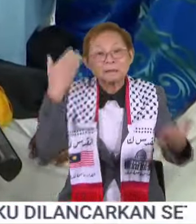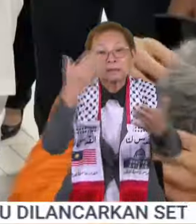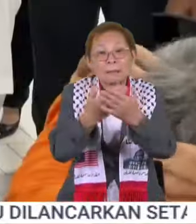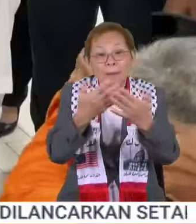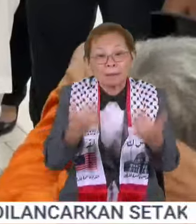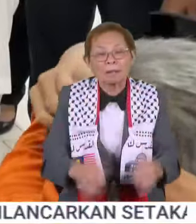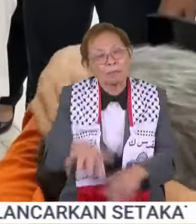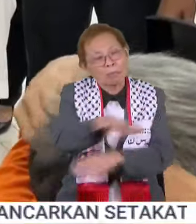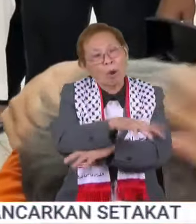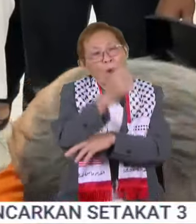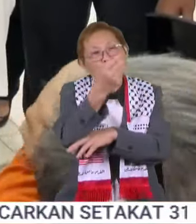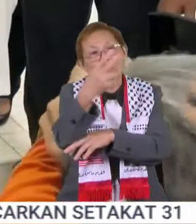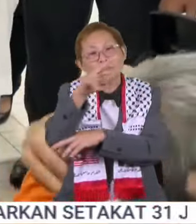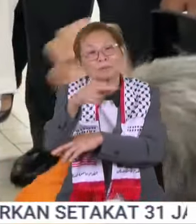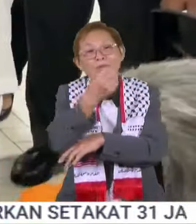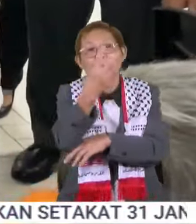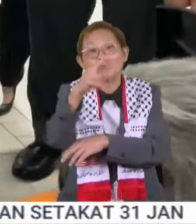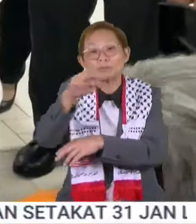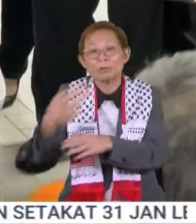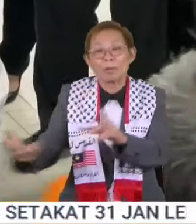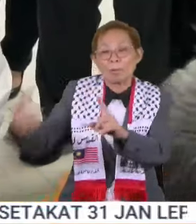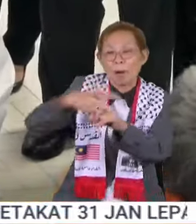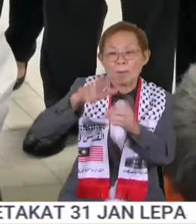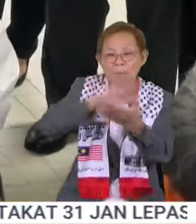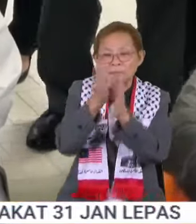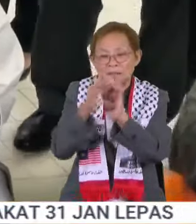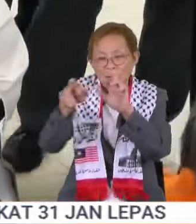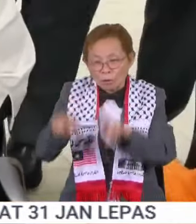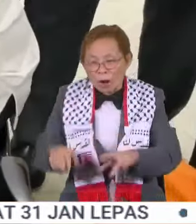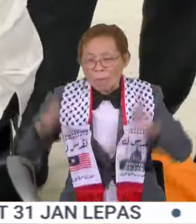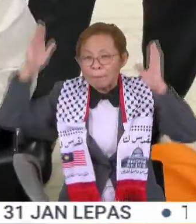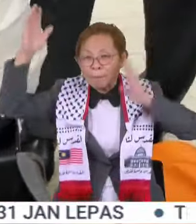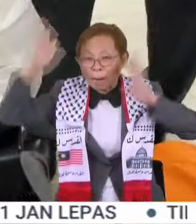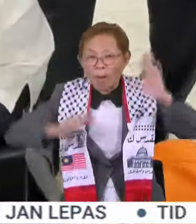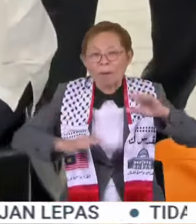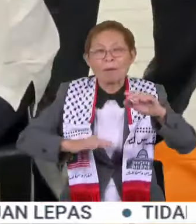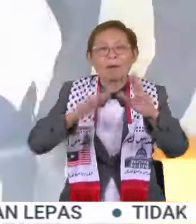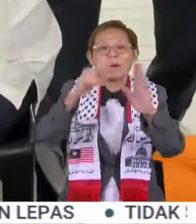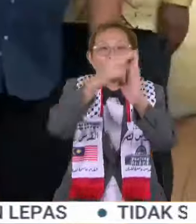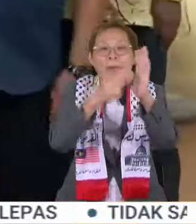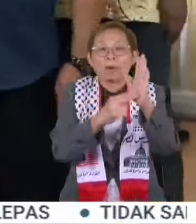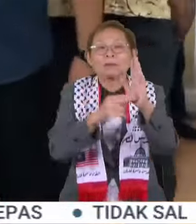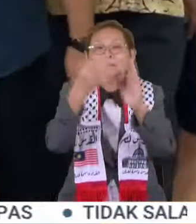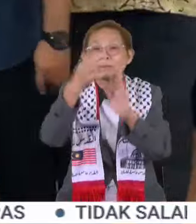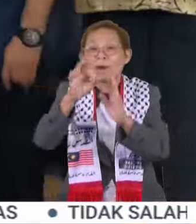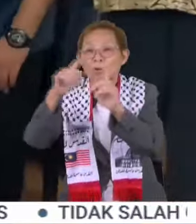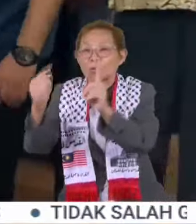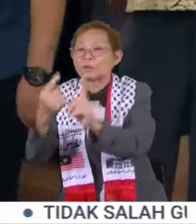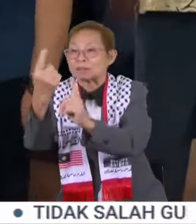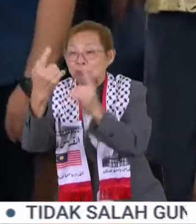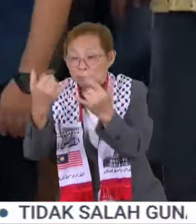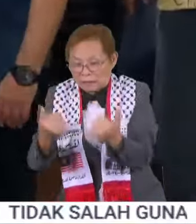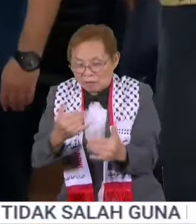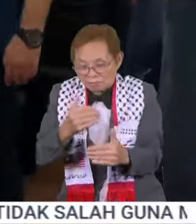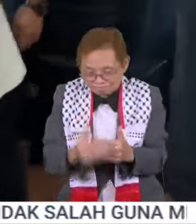Sehingga kini terdapat kira-kira 12,000 permohonan kerakyatan di bawah perkara 19-1 yang sedang